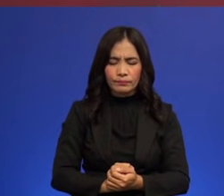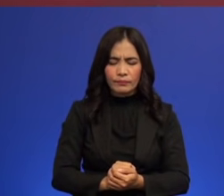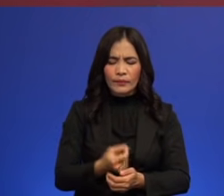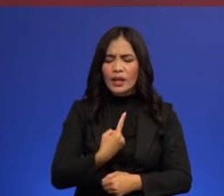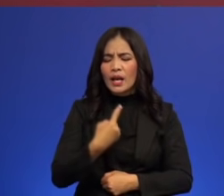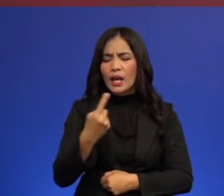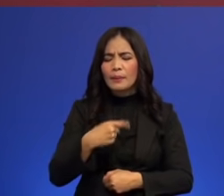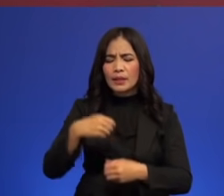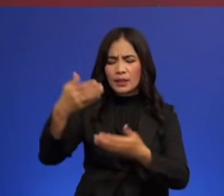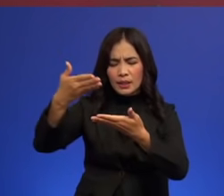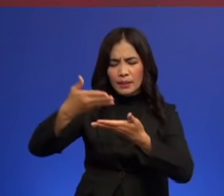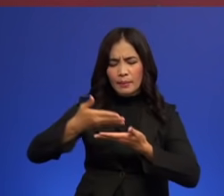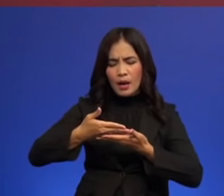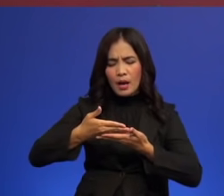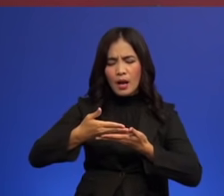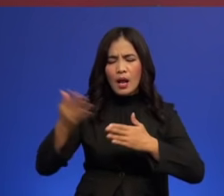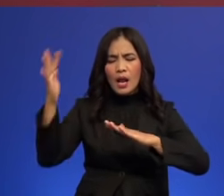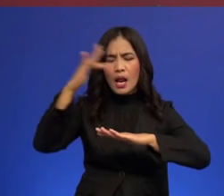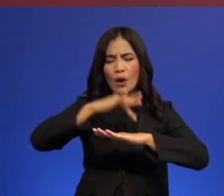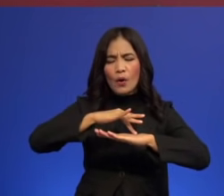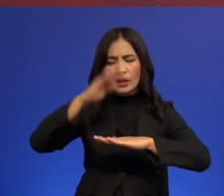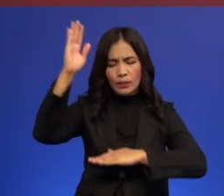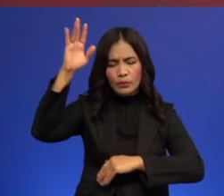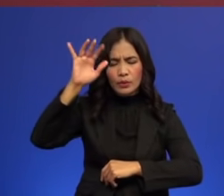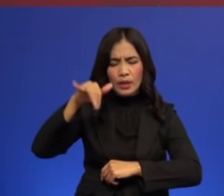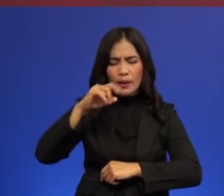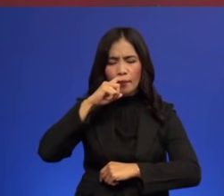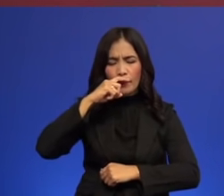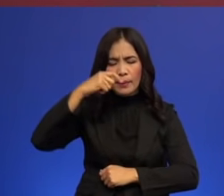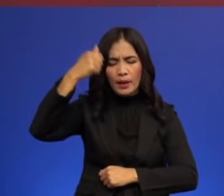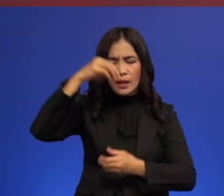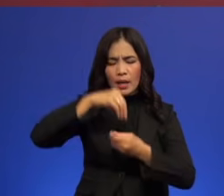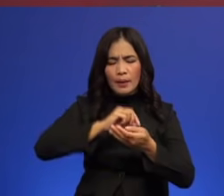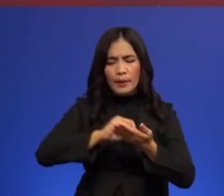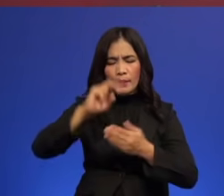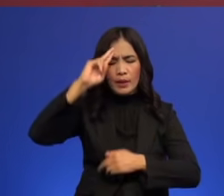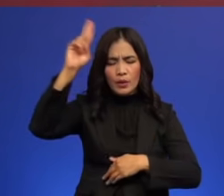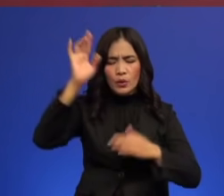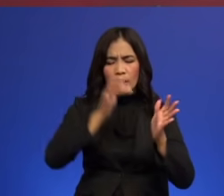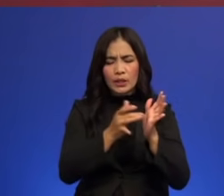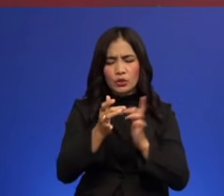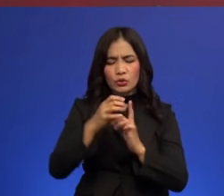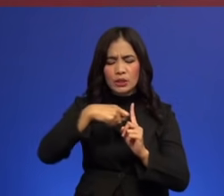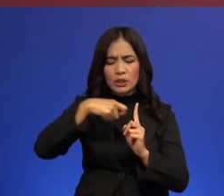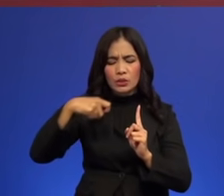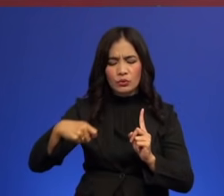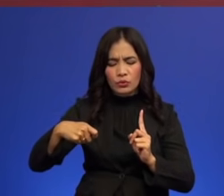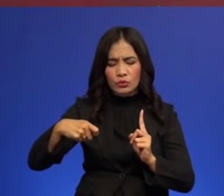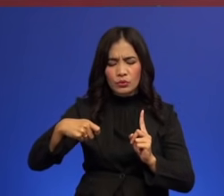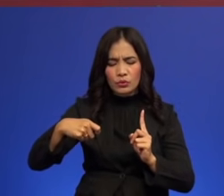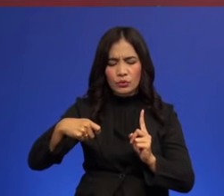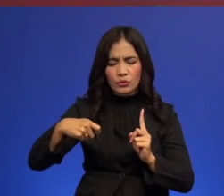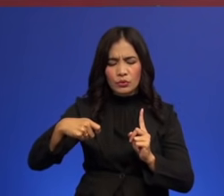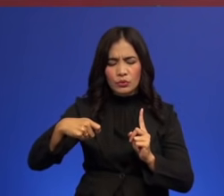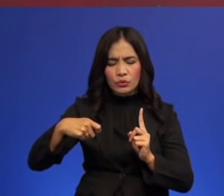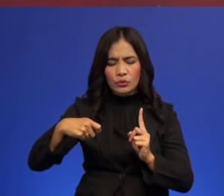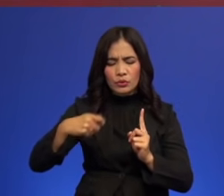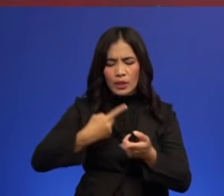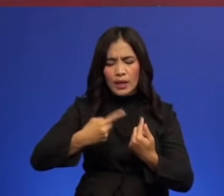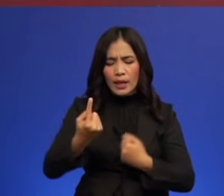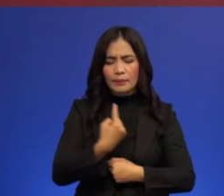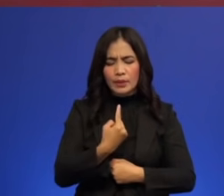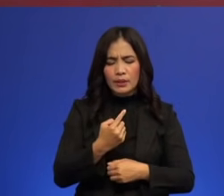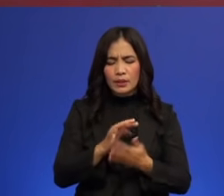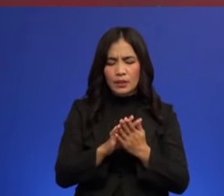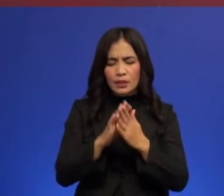Kami sambut lawatan-Mu ya Bapa, di dalam nama Tuhan Yesus Kristus. Kami